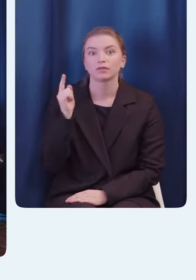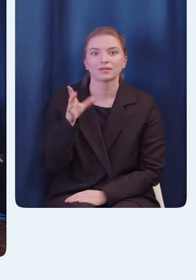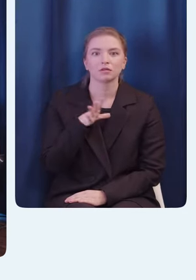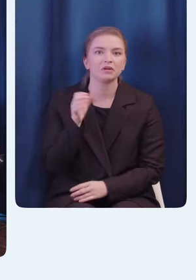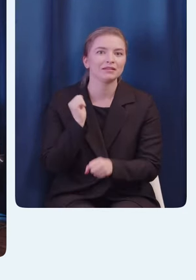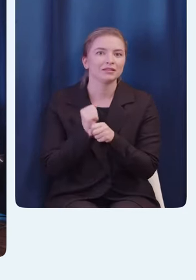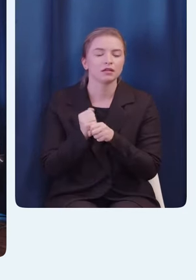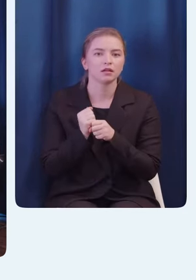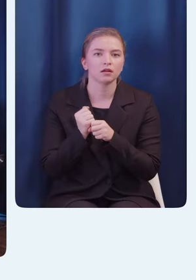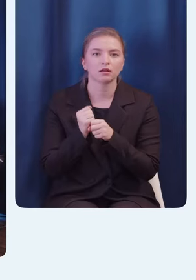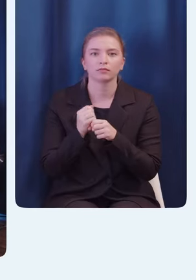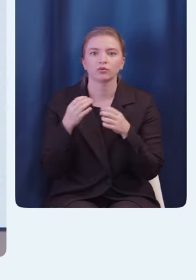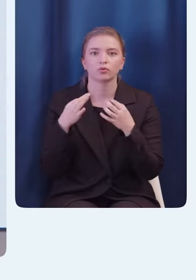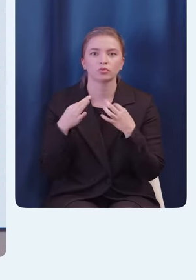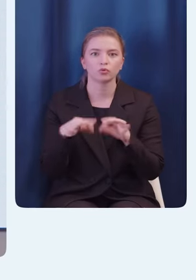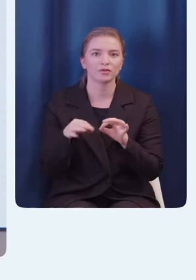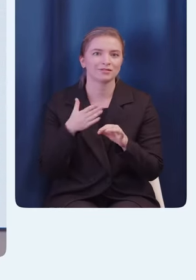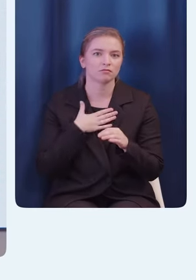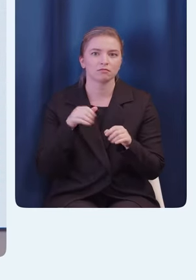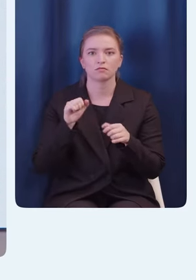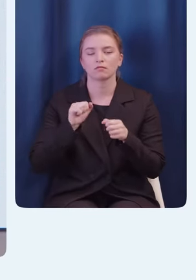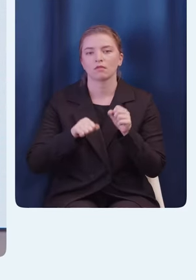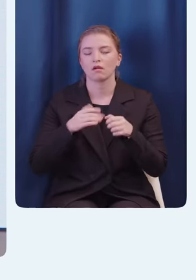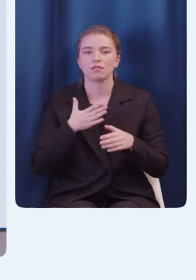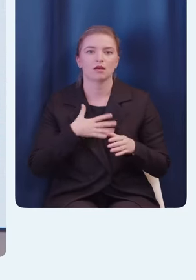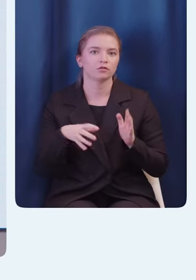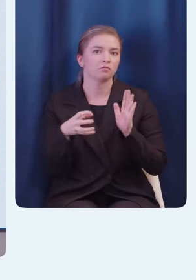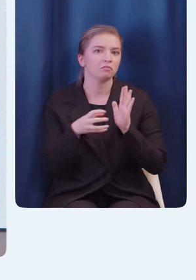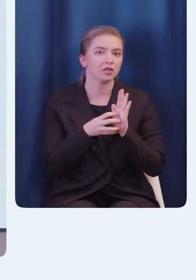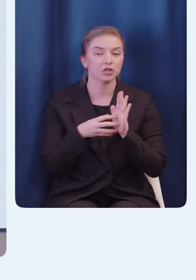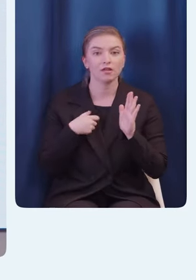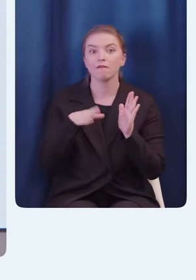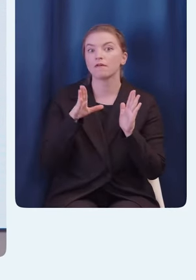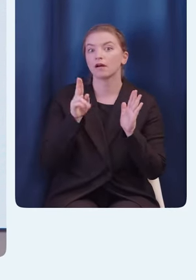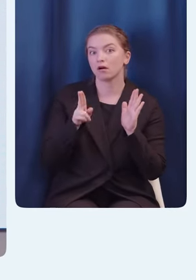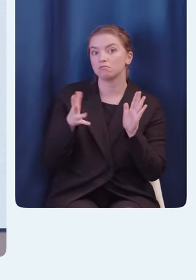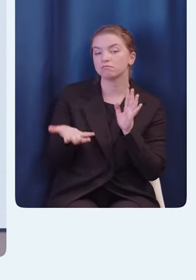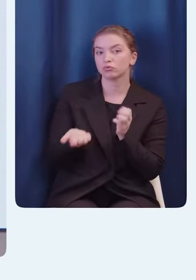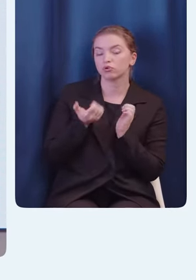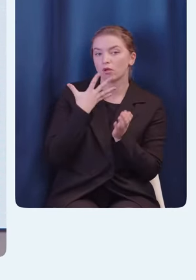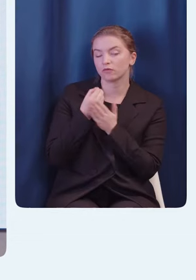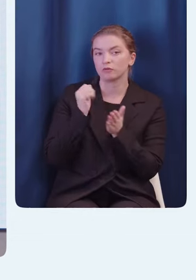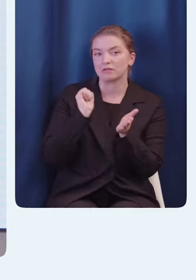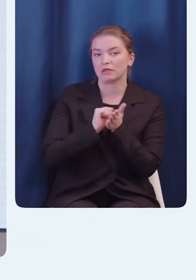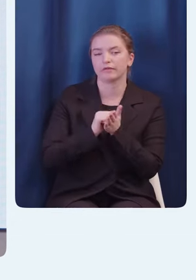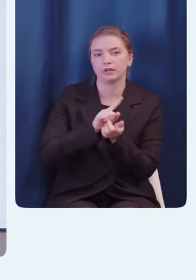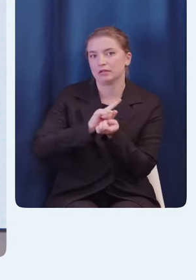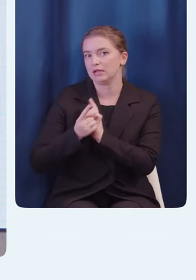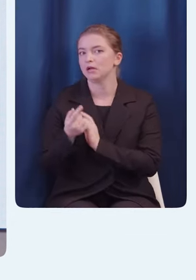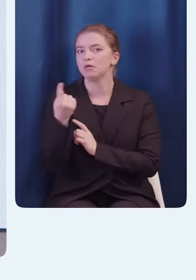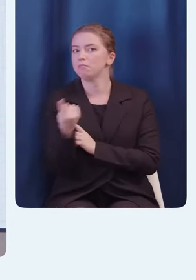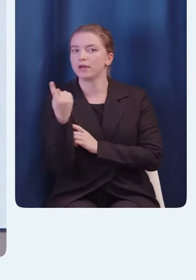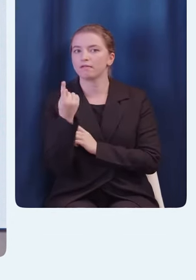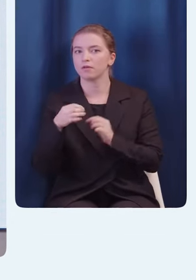нашего приложения. В результате Одноклассники получили сертификат компании Verlaine и стали первой доступной социальной сетью